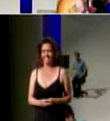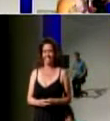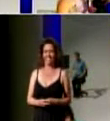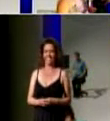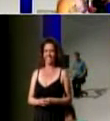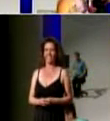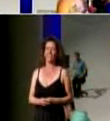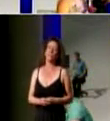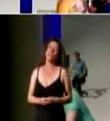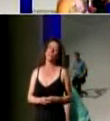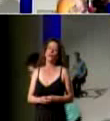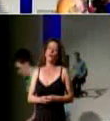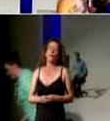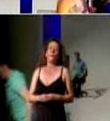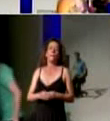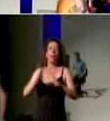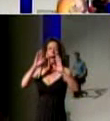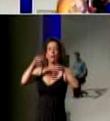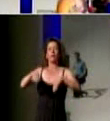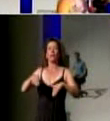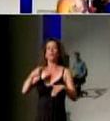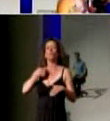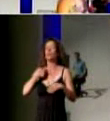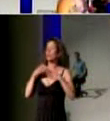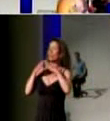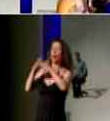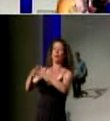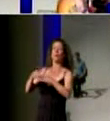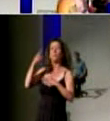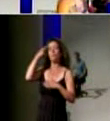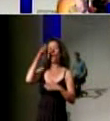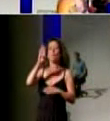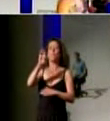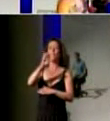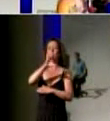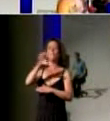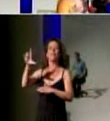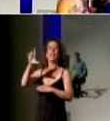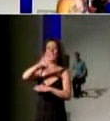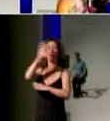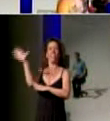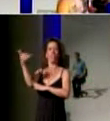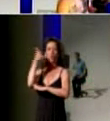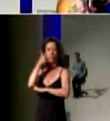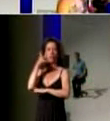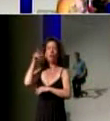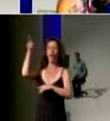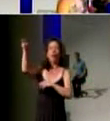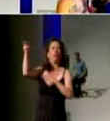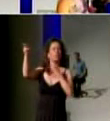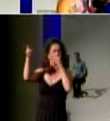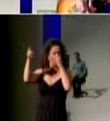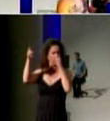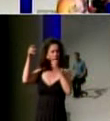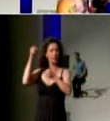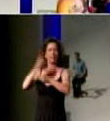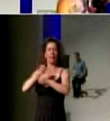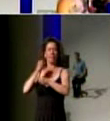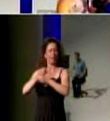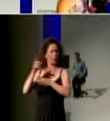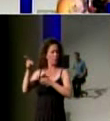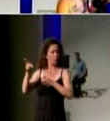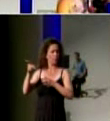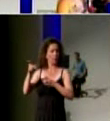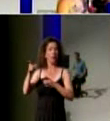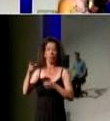Et en fait, je suis allé faire une demande d'emploi chez Bell Canada. Et Bell Canada, eux autres, c'était des gens qui étaient